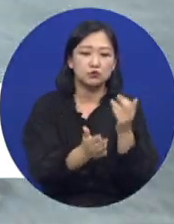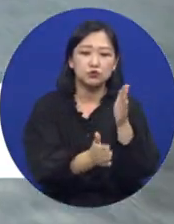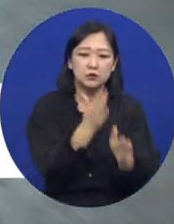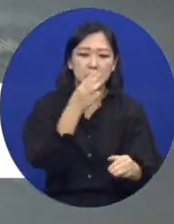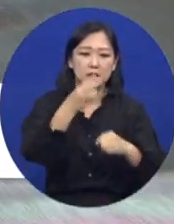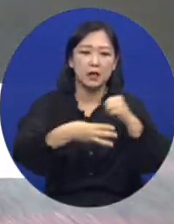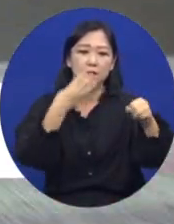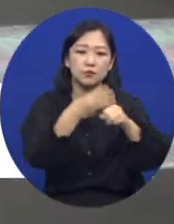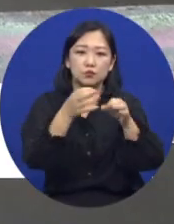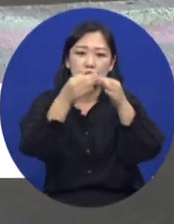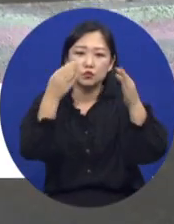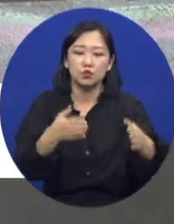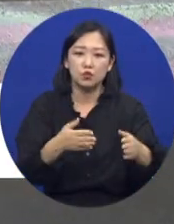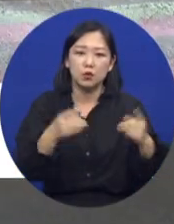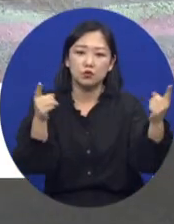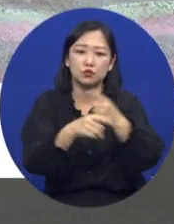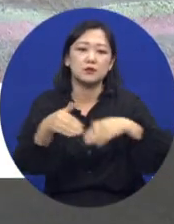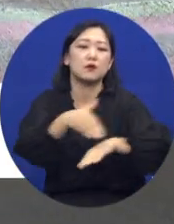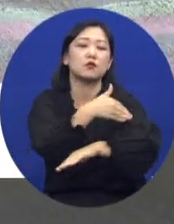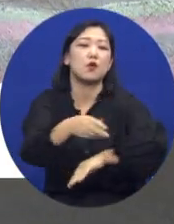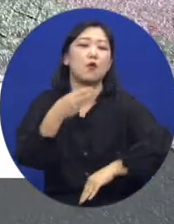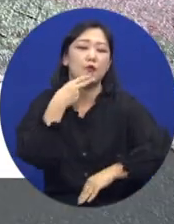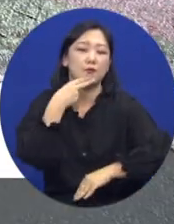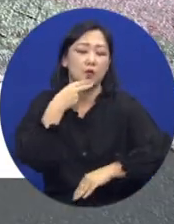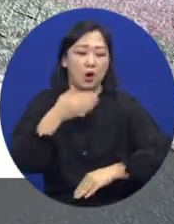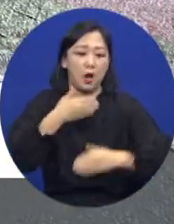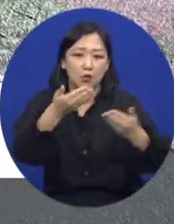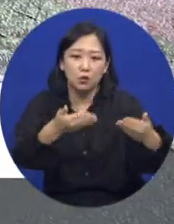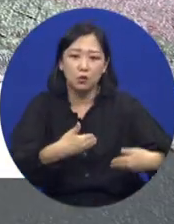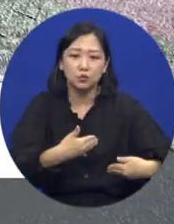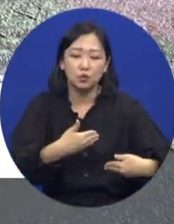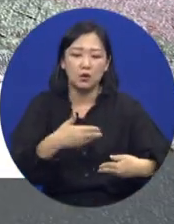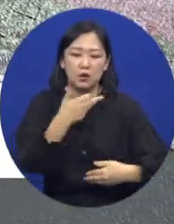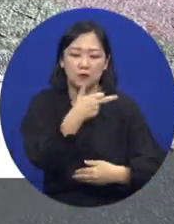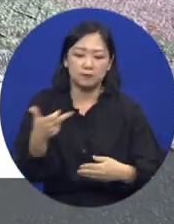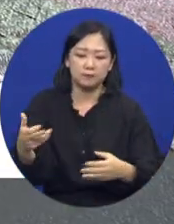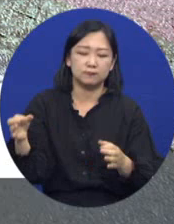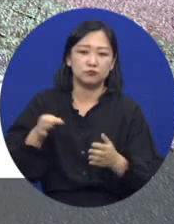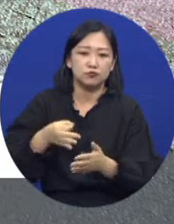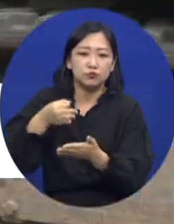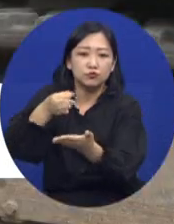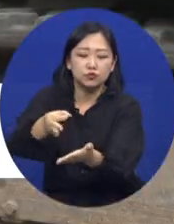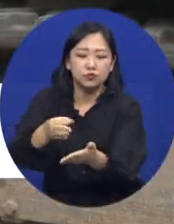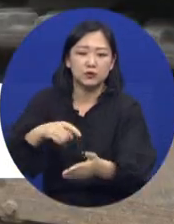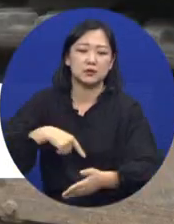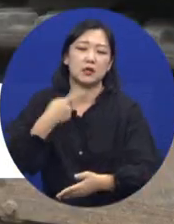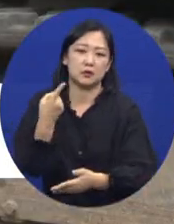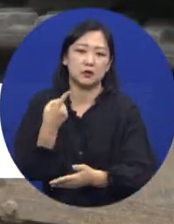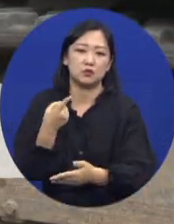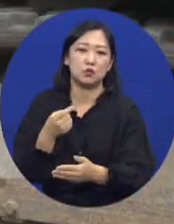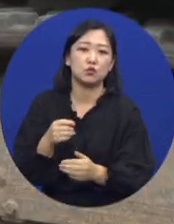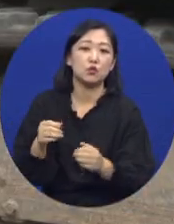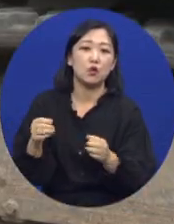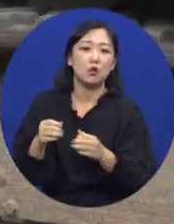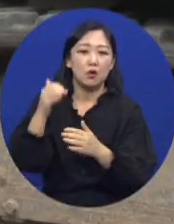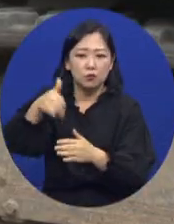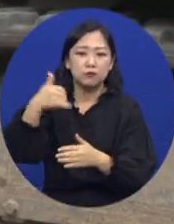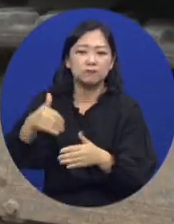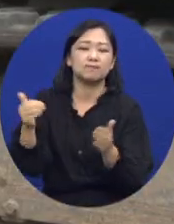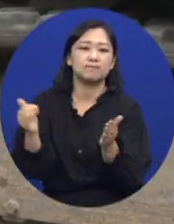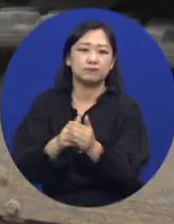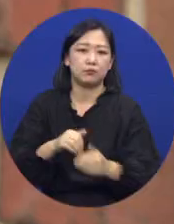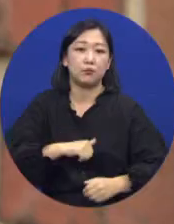3년 동안은 하수관 교체 계획이 없다고 안내하는 바람에 큰 돈을 들여 자체적으로 공사를 했다며 분통을